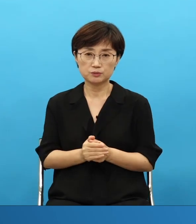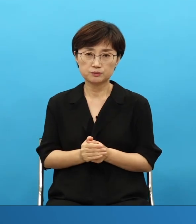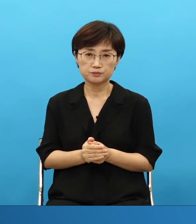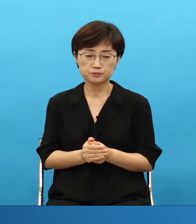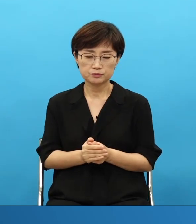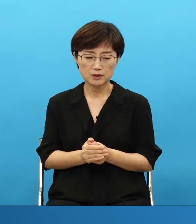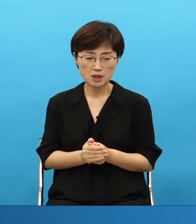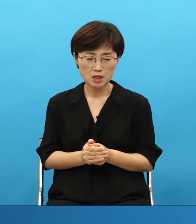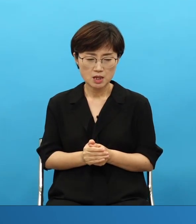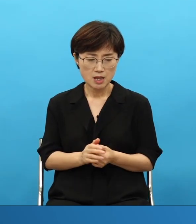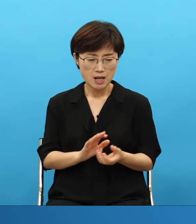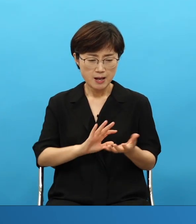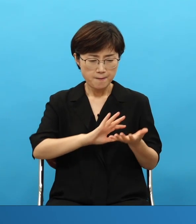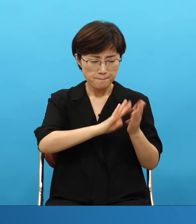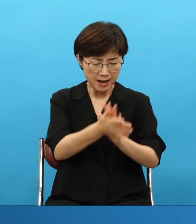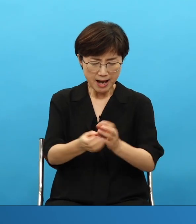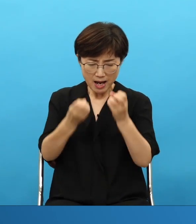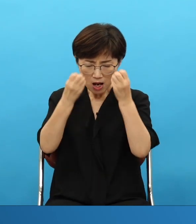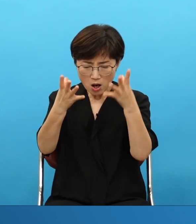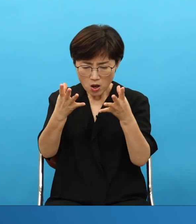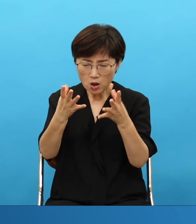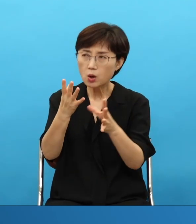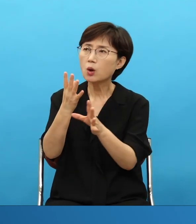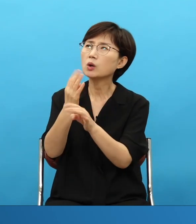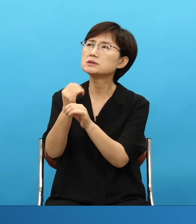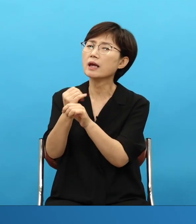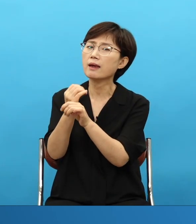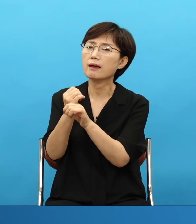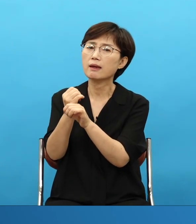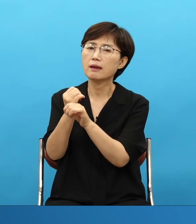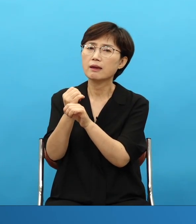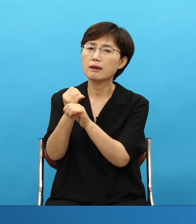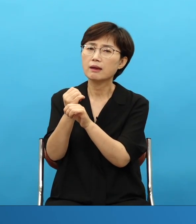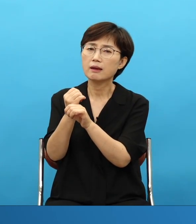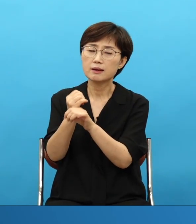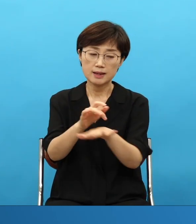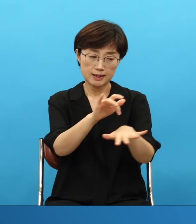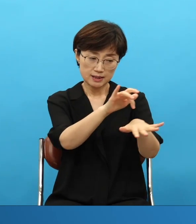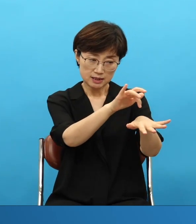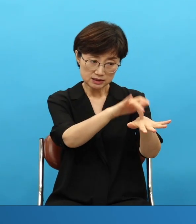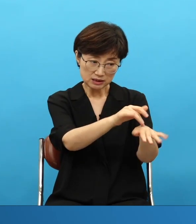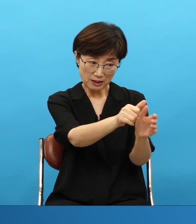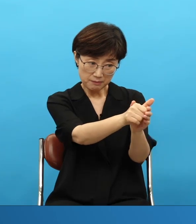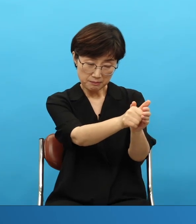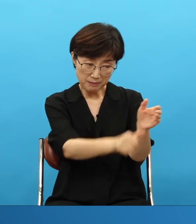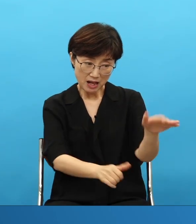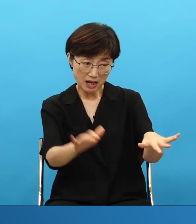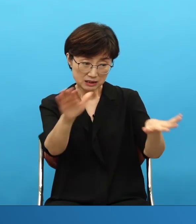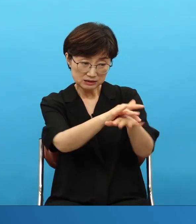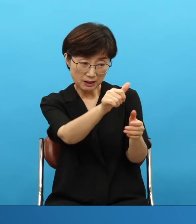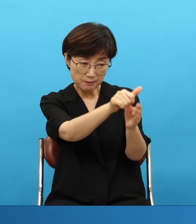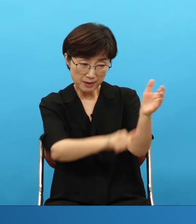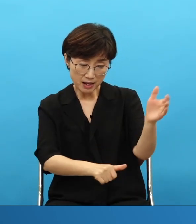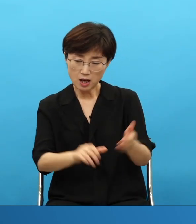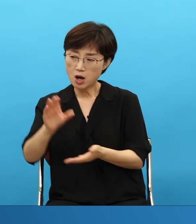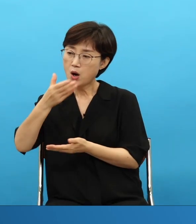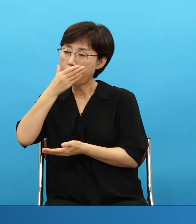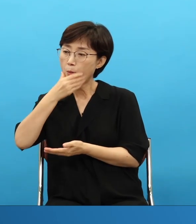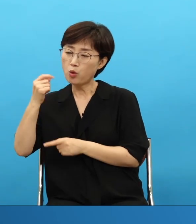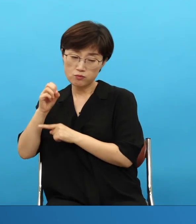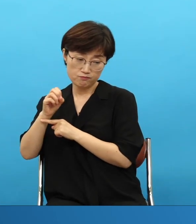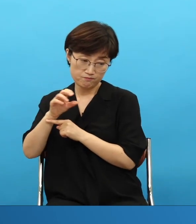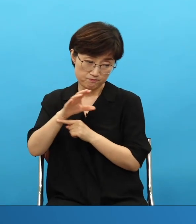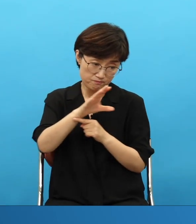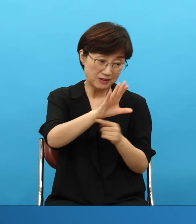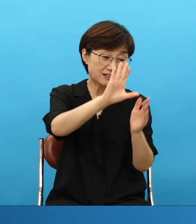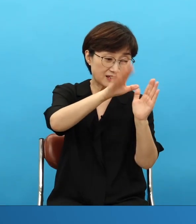언제 일어났느냐? When does the works of the recreation of the world begin? 흑암 속에 빠진 자에게 복음에 비출 때 일어난 겁니다. The gospel light shines upon